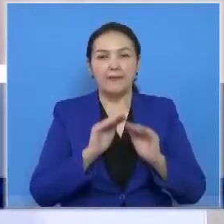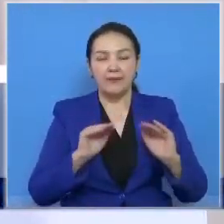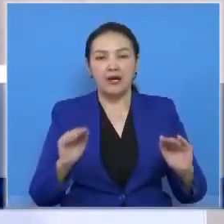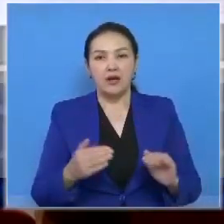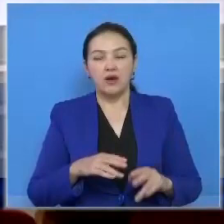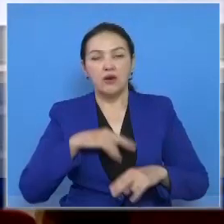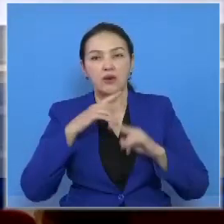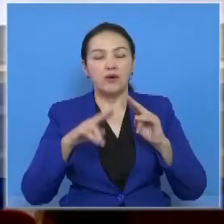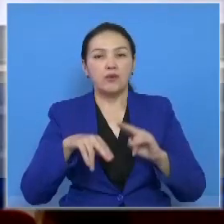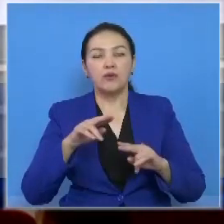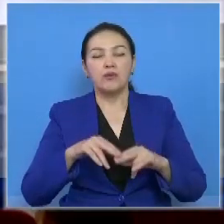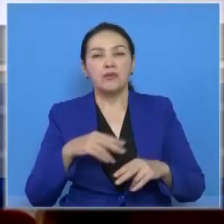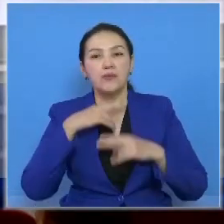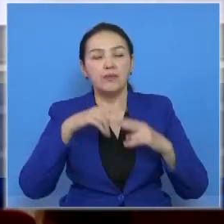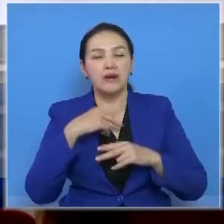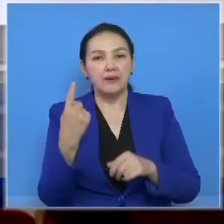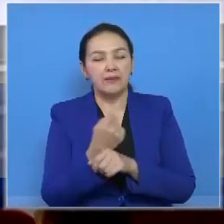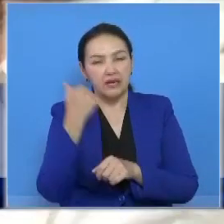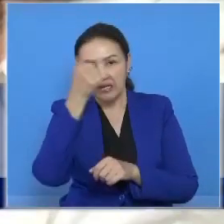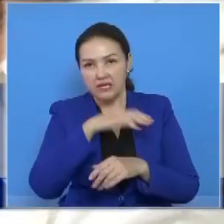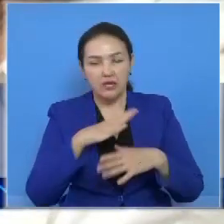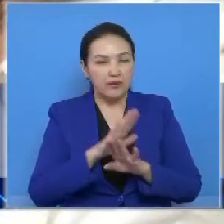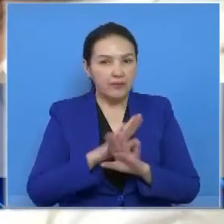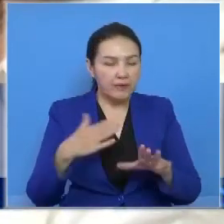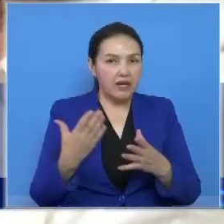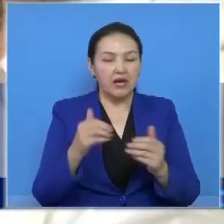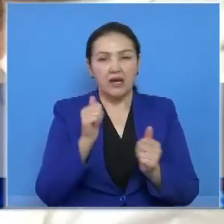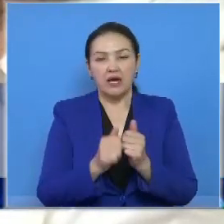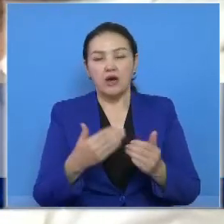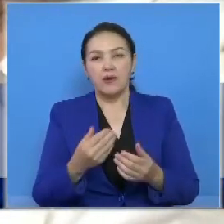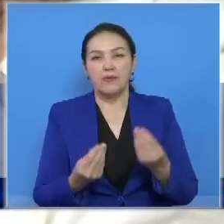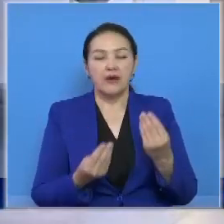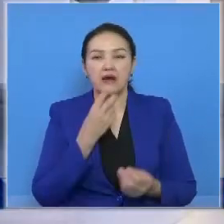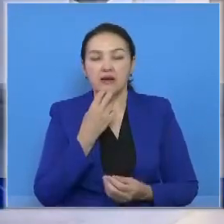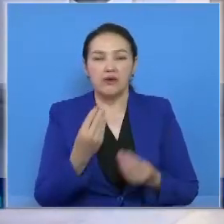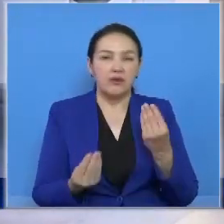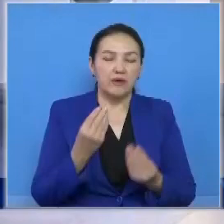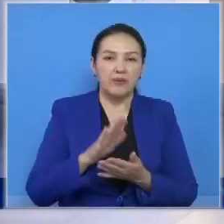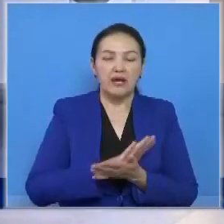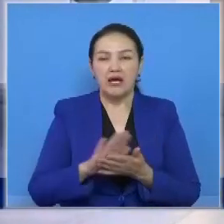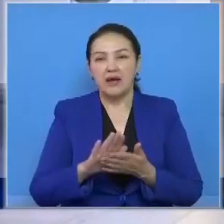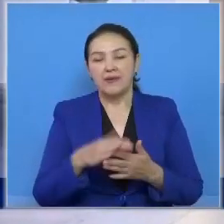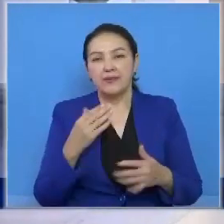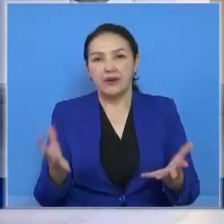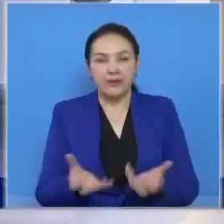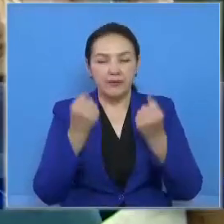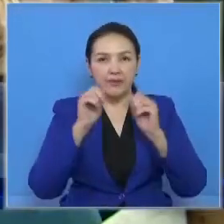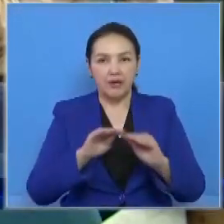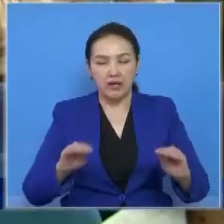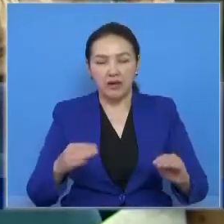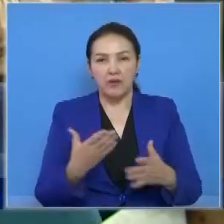деген көңілді жылына бірақ рет аударады деген сөз емес. Керісінше бұл күнде тек арзан ойын күлкі өткізбей, балалардың мәселесін көтеріп,